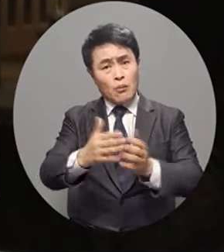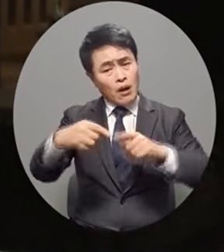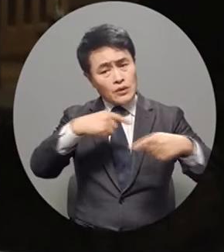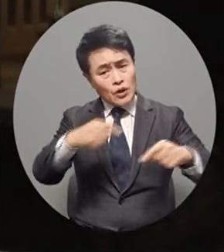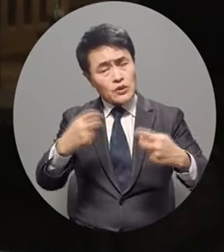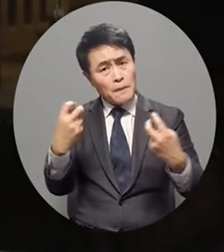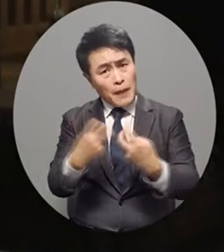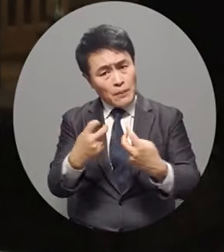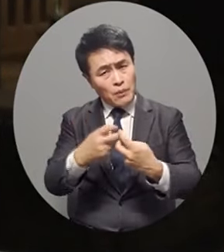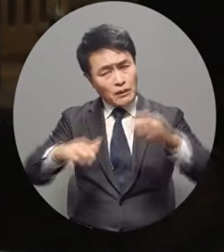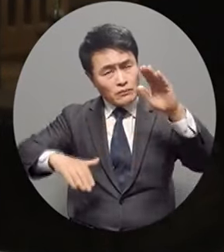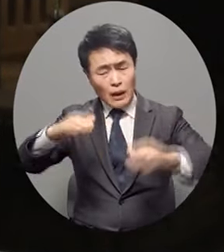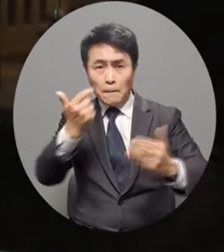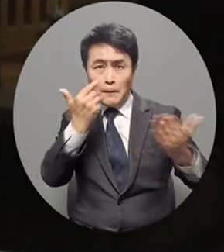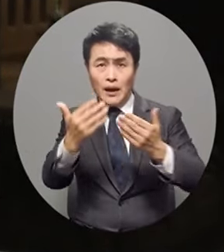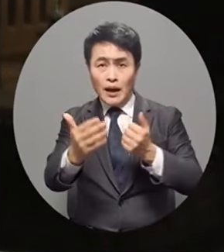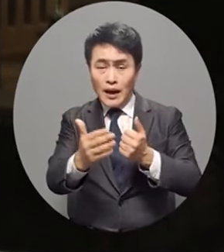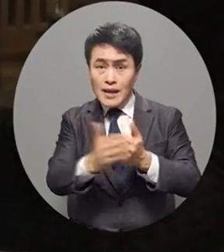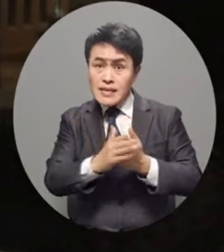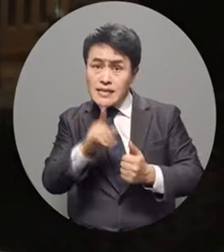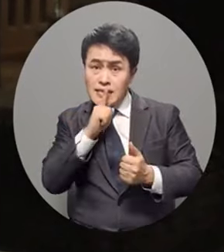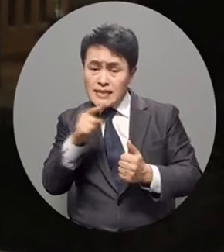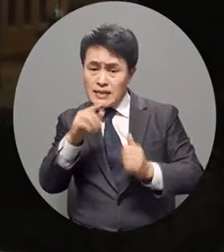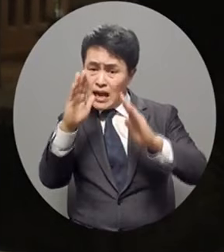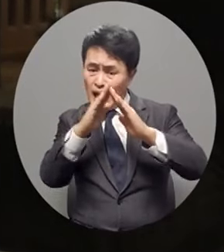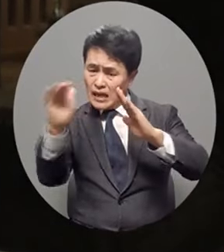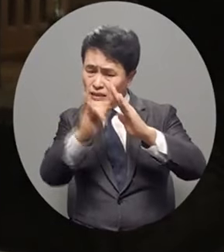방향의 차이가 분명한 만큼 실제 한 지붕 아래